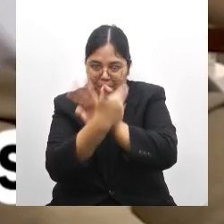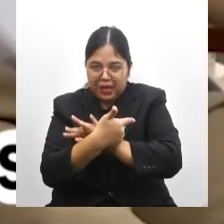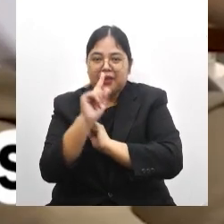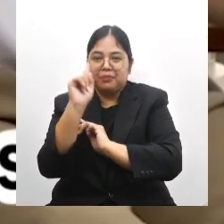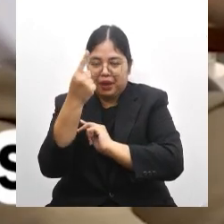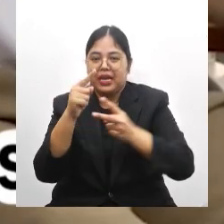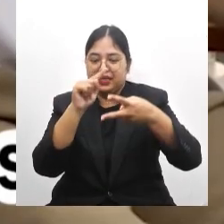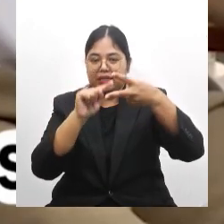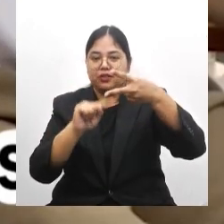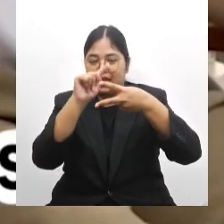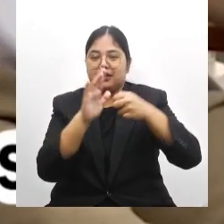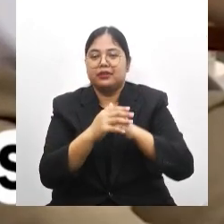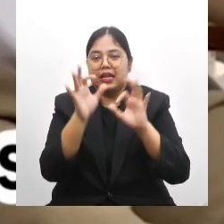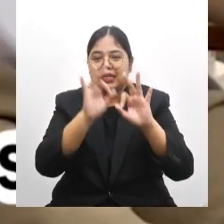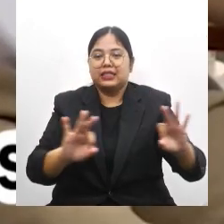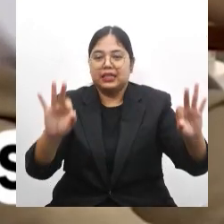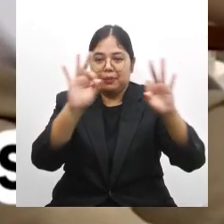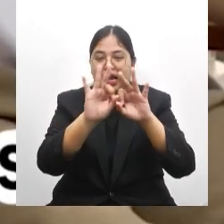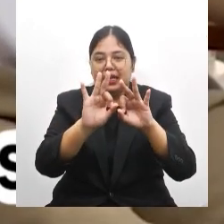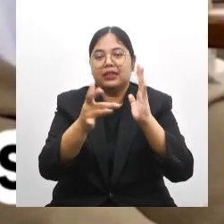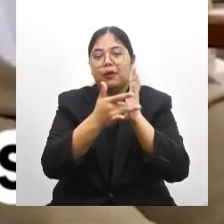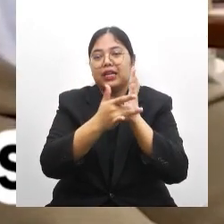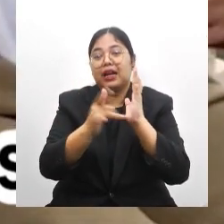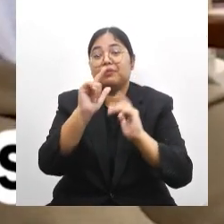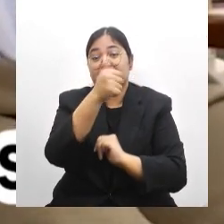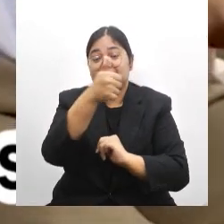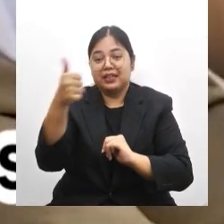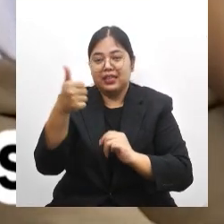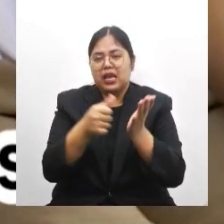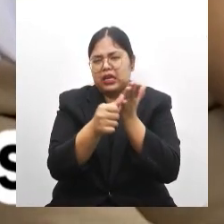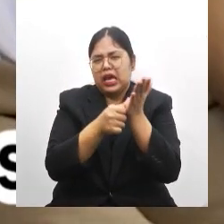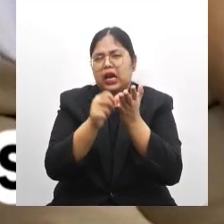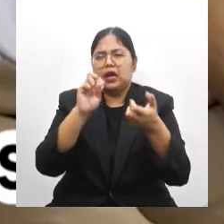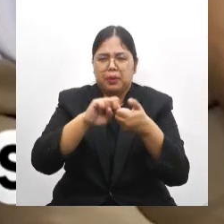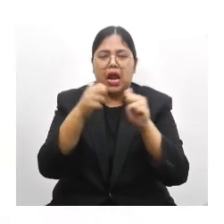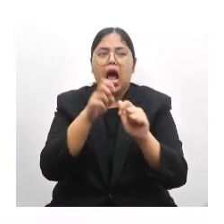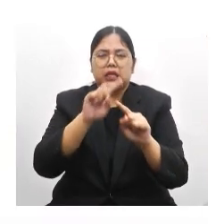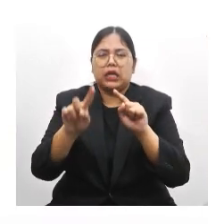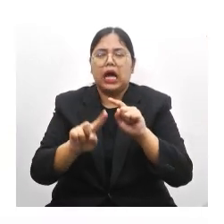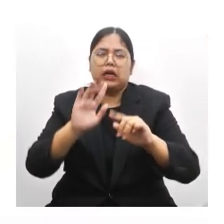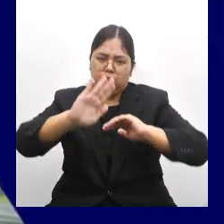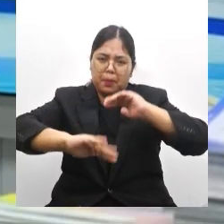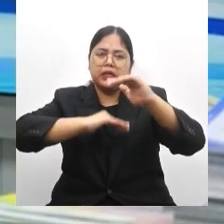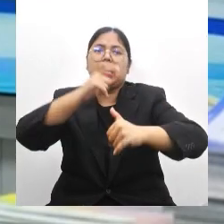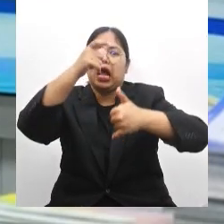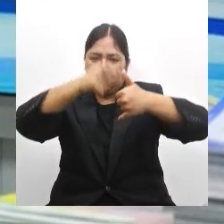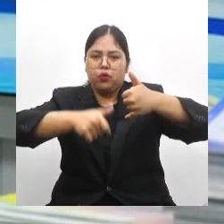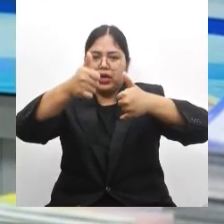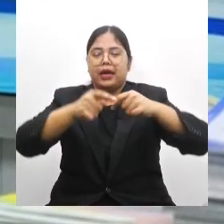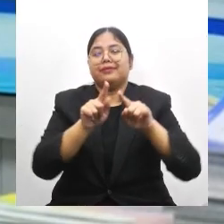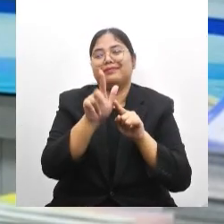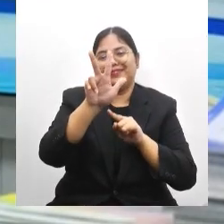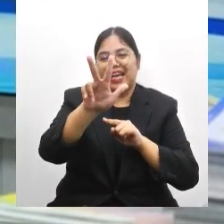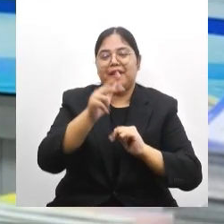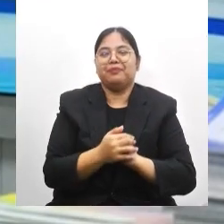ควรตระหนักถึงคือนวัตกรรมที่ดีจะต้องแก้ปัญหาหรือพัฒนาศักยภาพผู้เรียน3